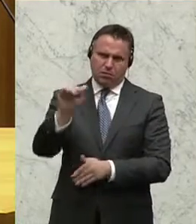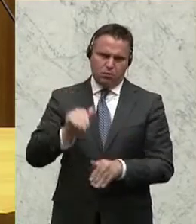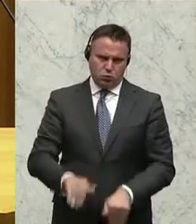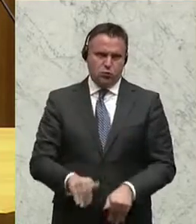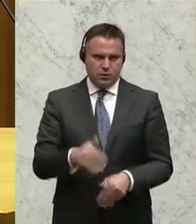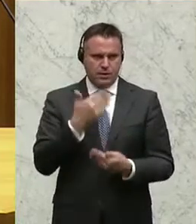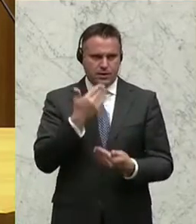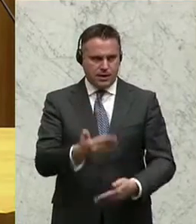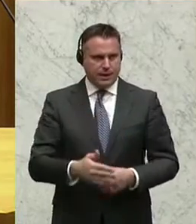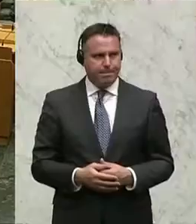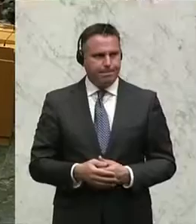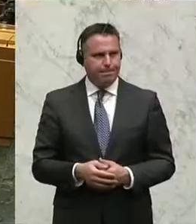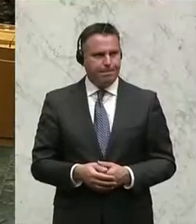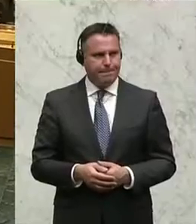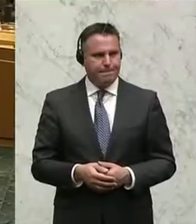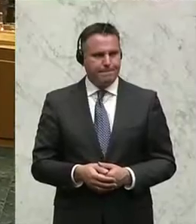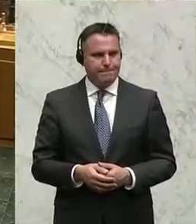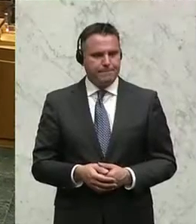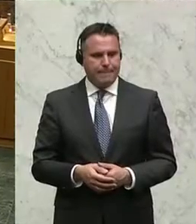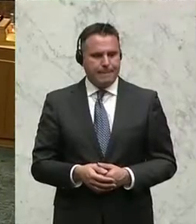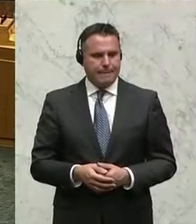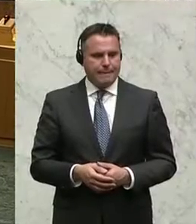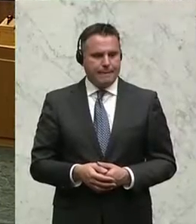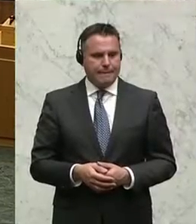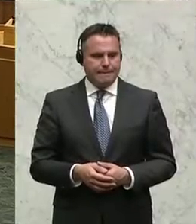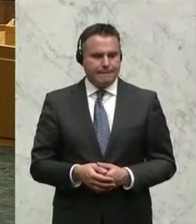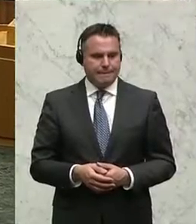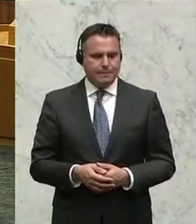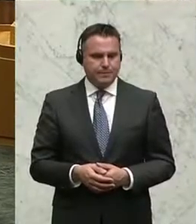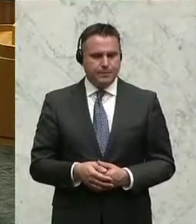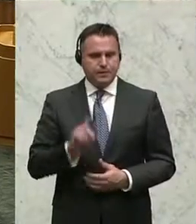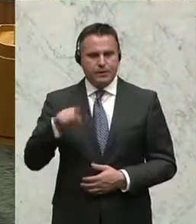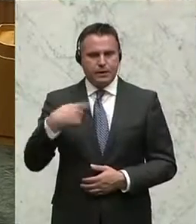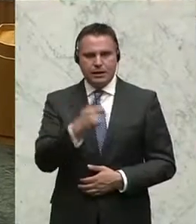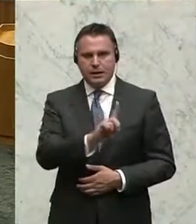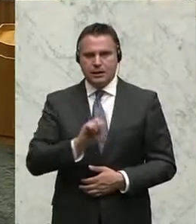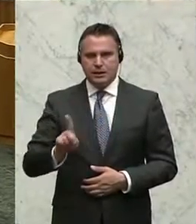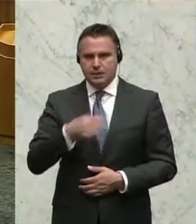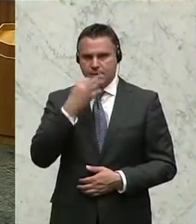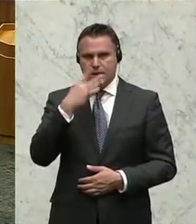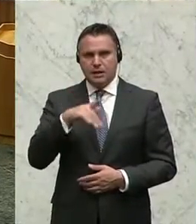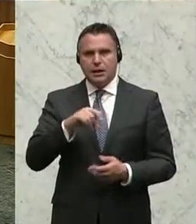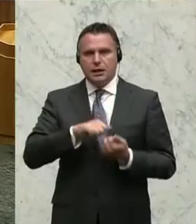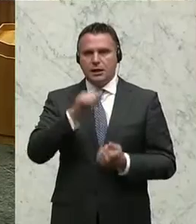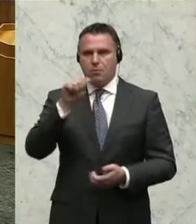Danke. Sagt die Umweltsprecherin der FPÖ Susanne Winter, die Kommerzialisierung der Natur